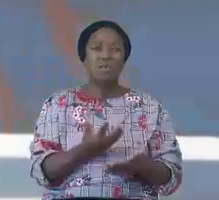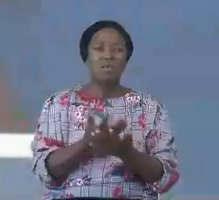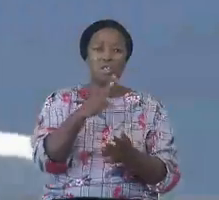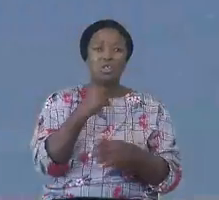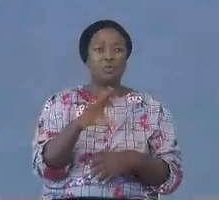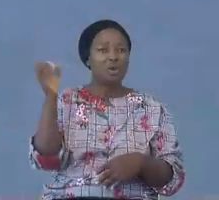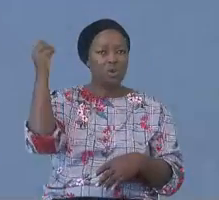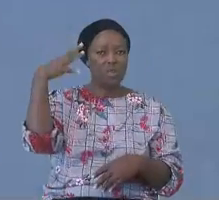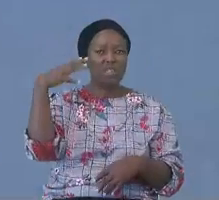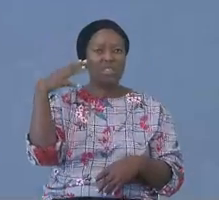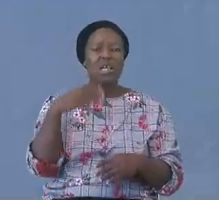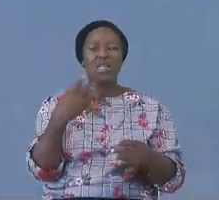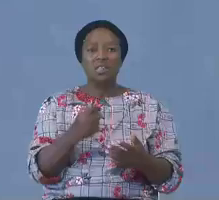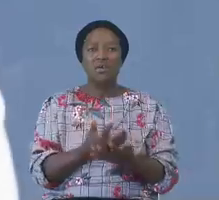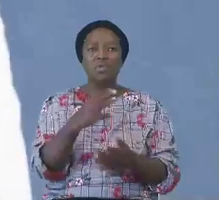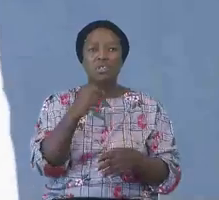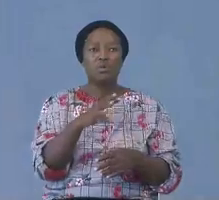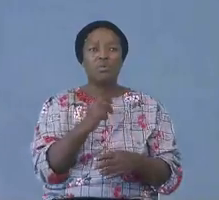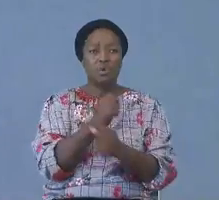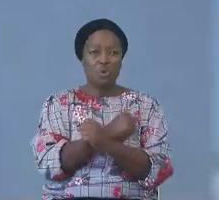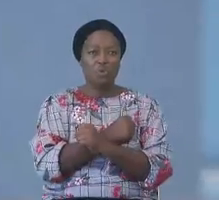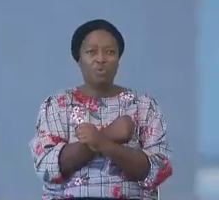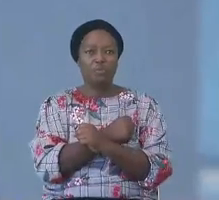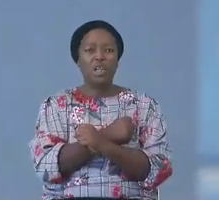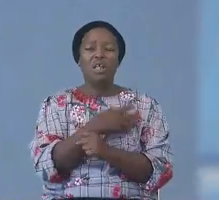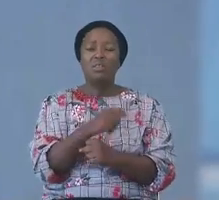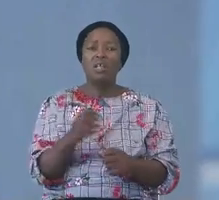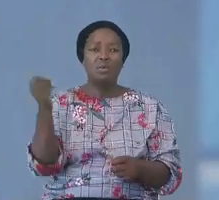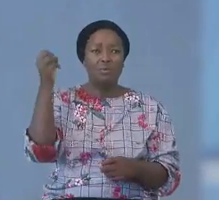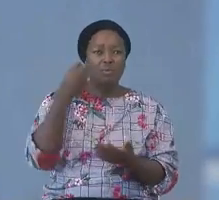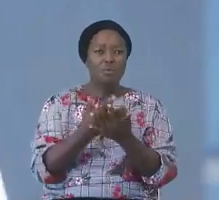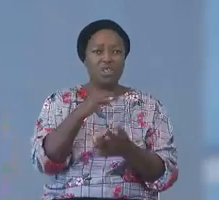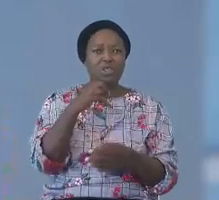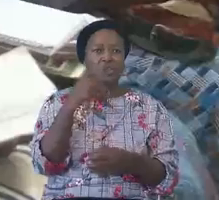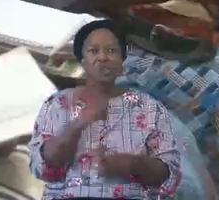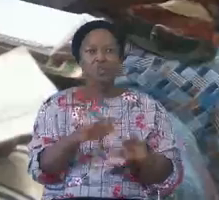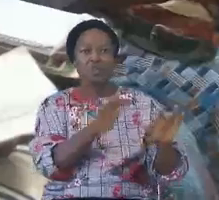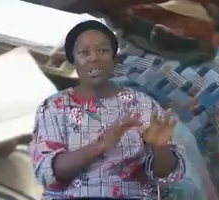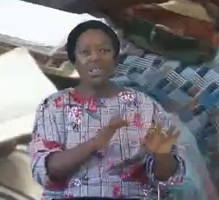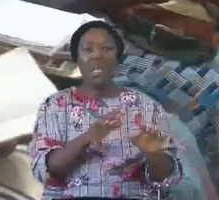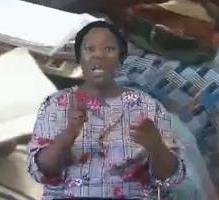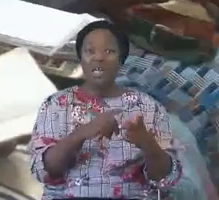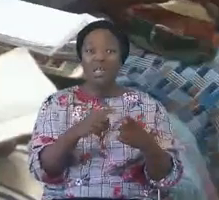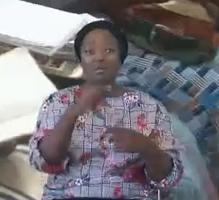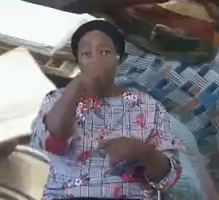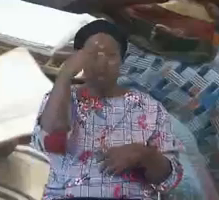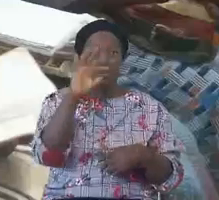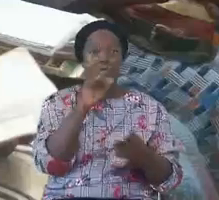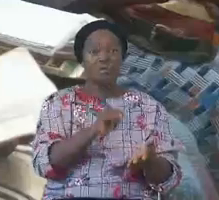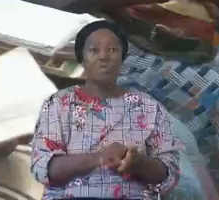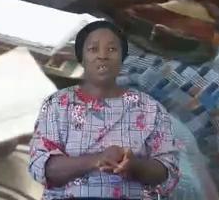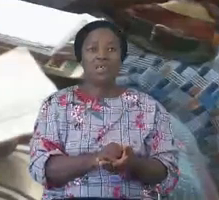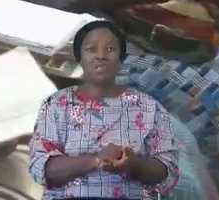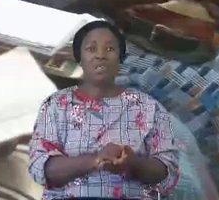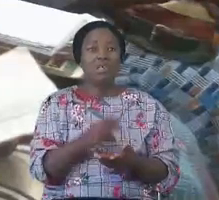bonnes œuvres, mais selon ta grâce, la richesse de ta grâce, la richesse de ton amour,